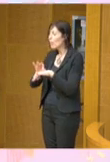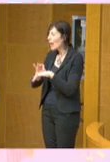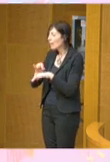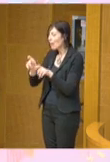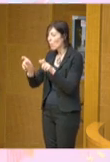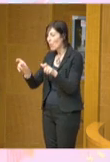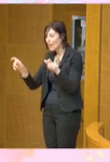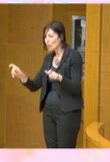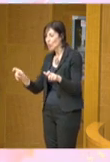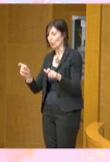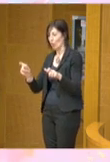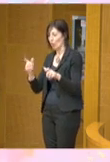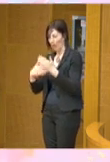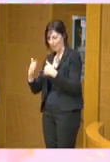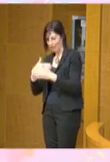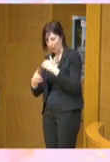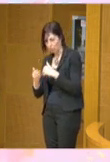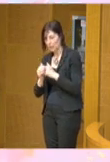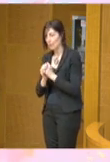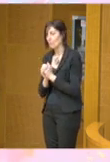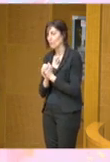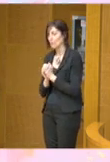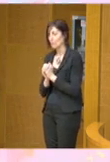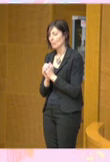delle persone con disabilità.